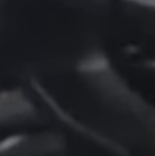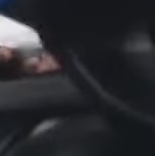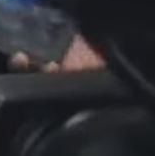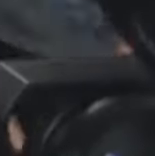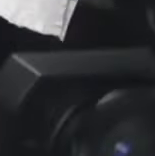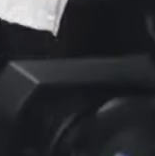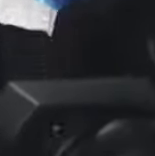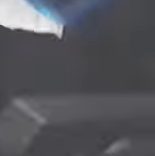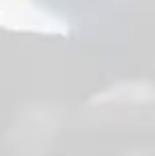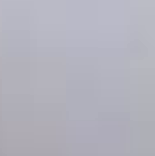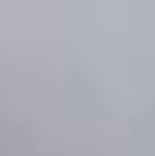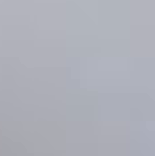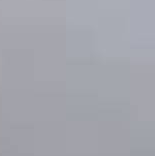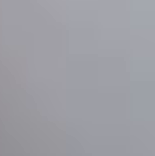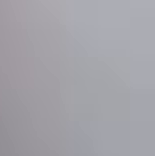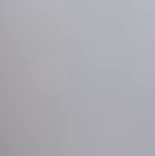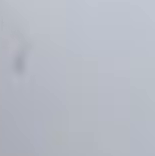Kita banding. Banding aja.